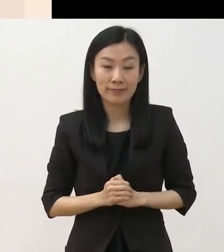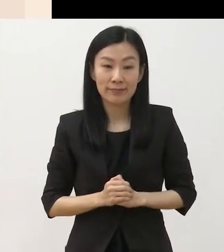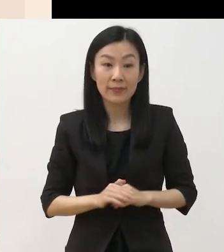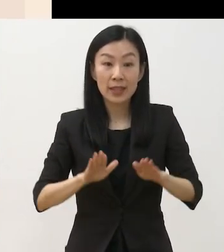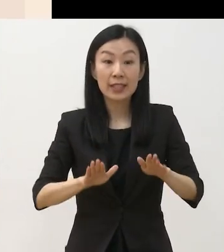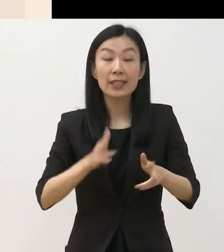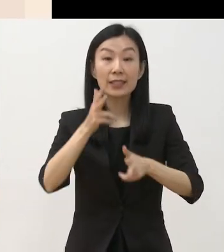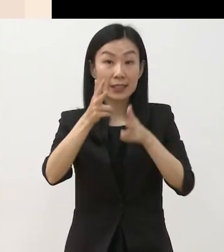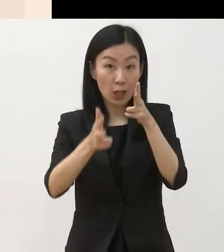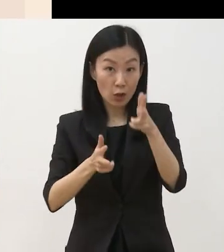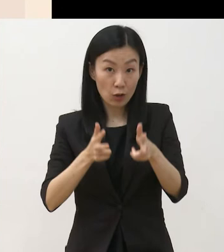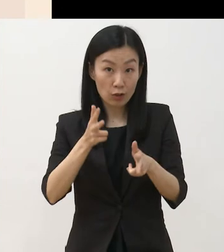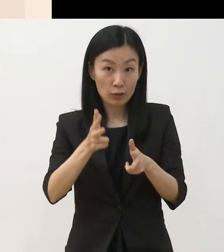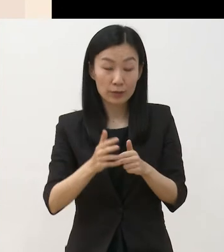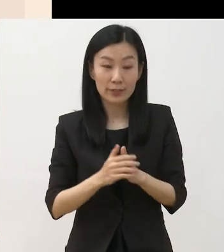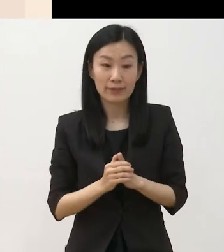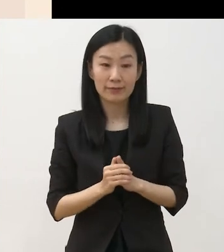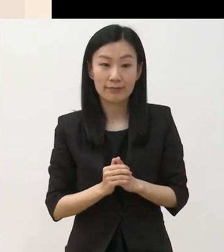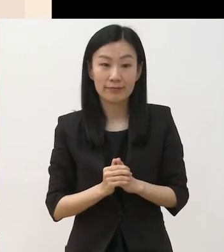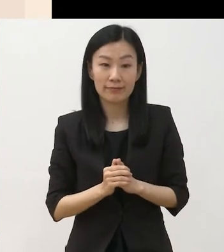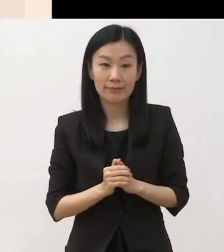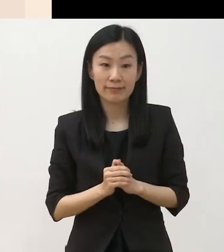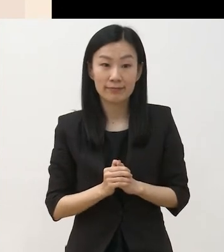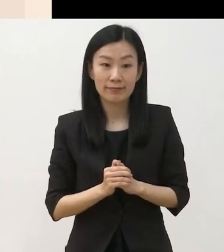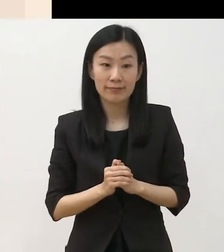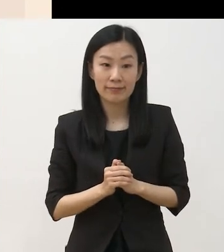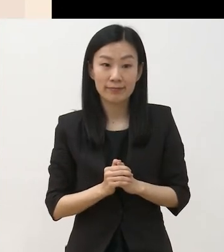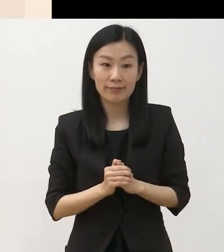본 사업은